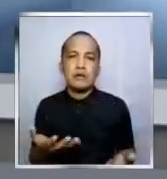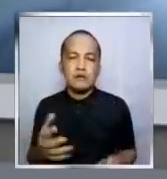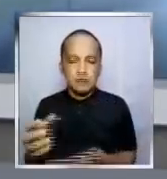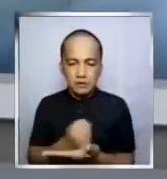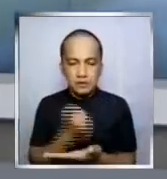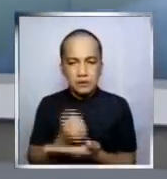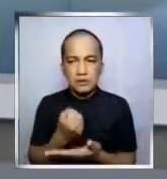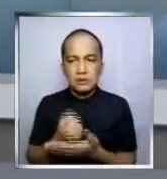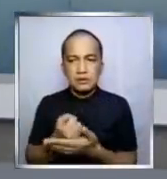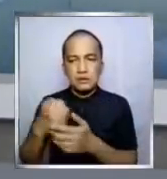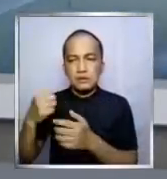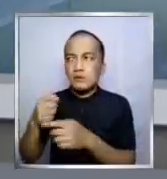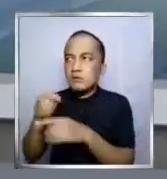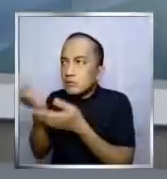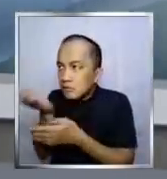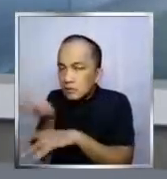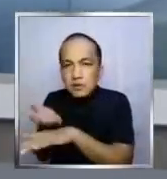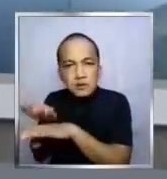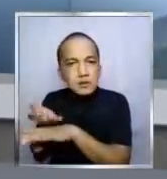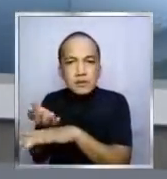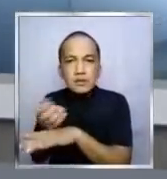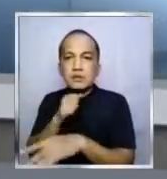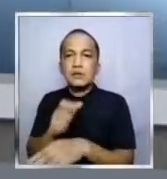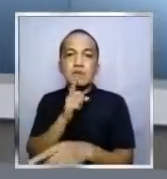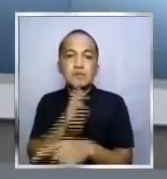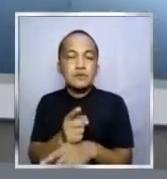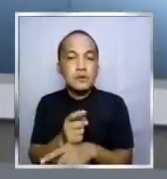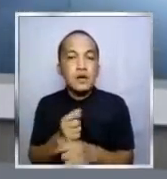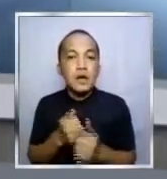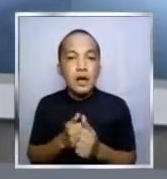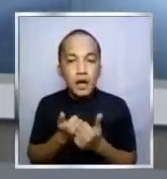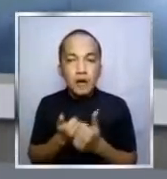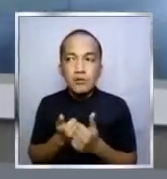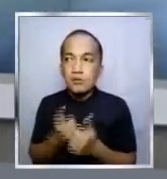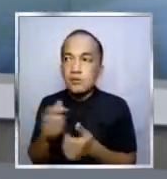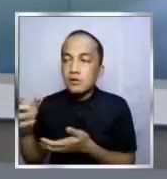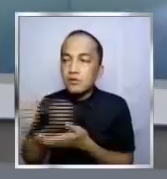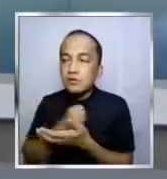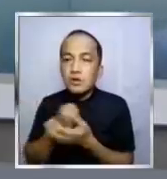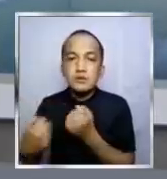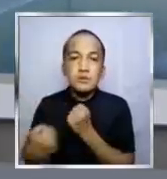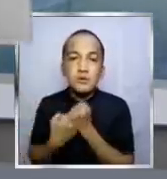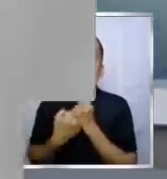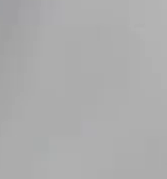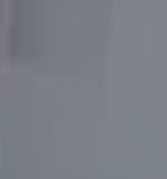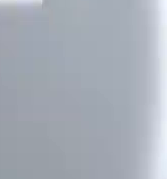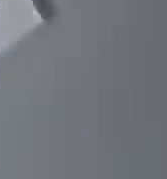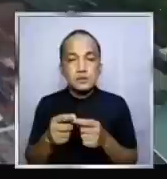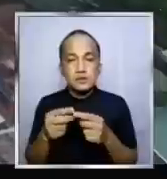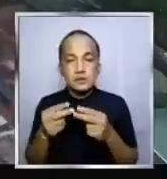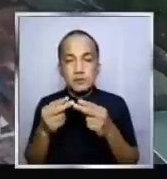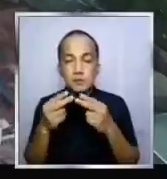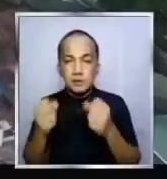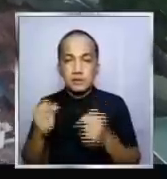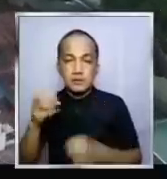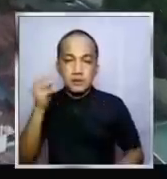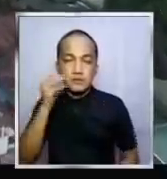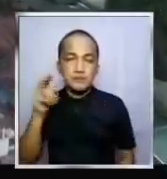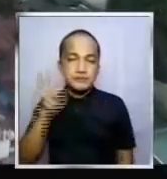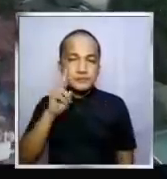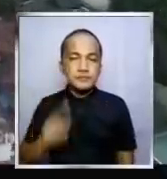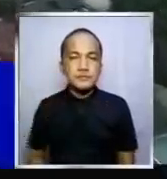limos at hindi pa raw tiyak kung paano makakakuha ng ayuda. Nakatutok si Mariz Umali.